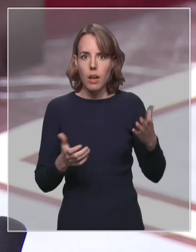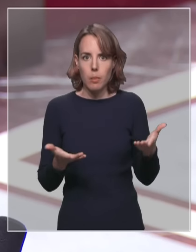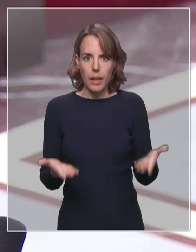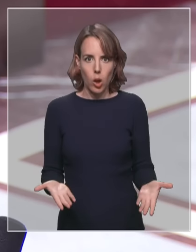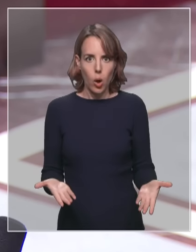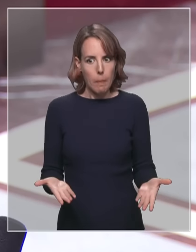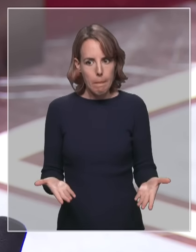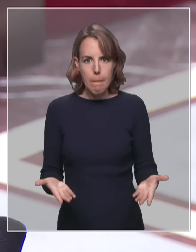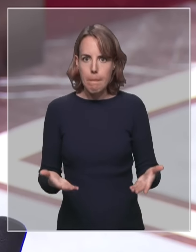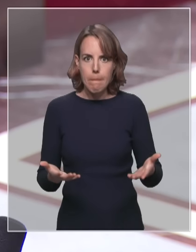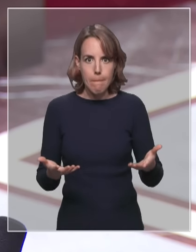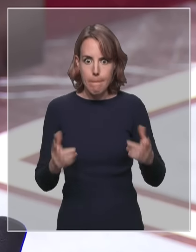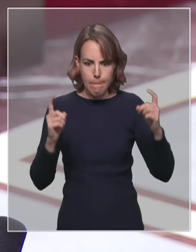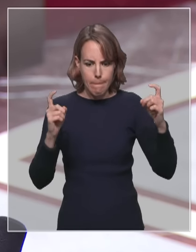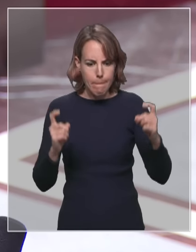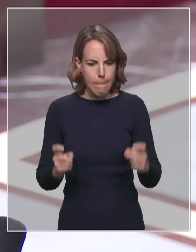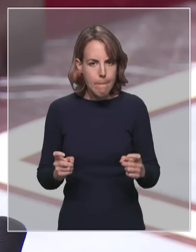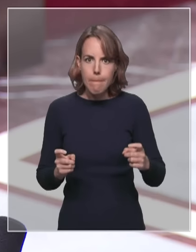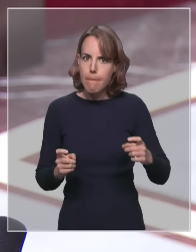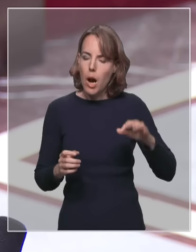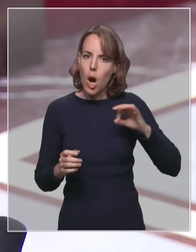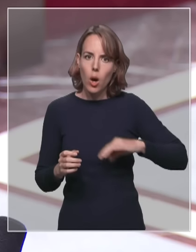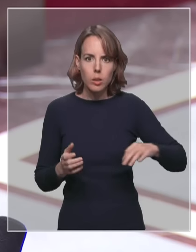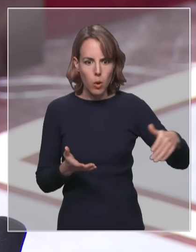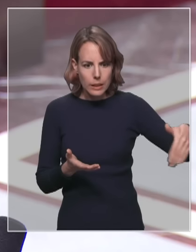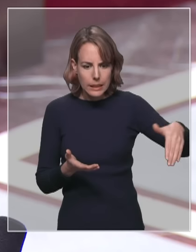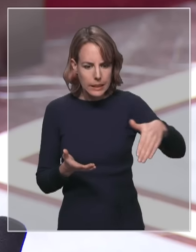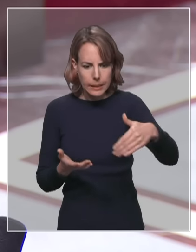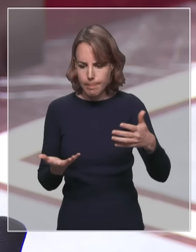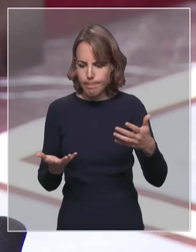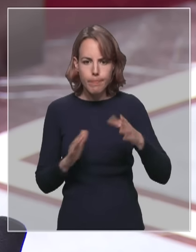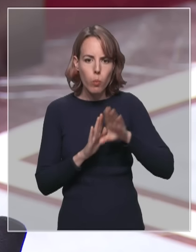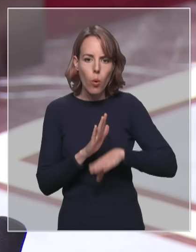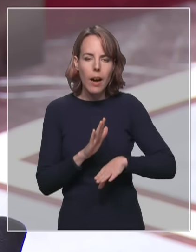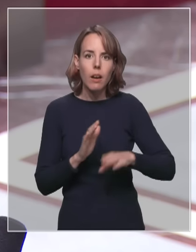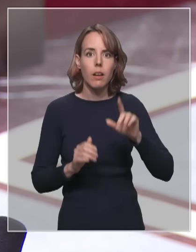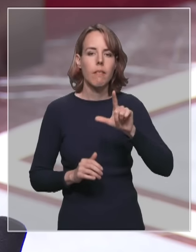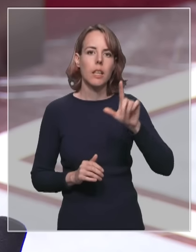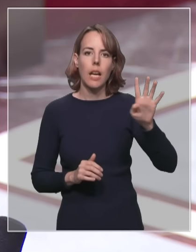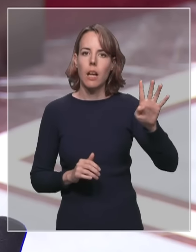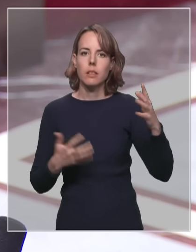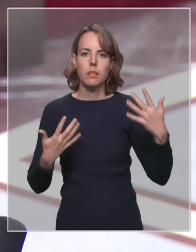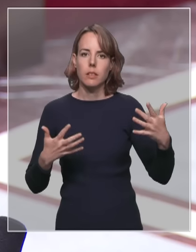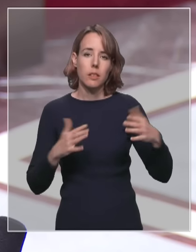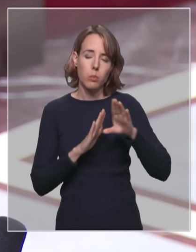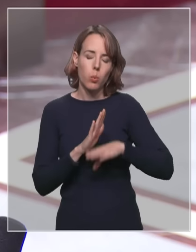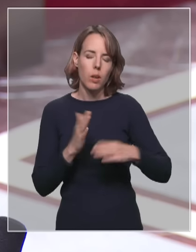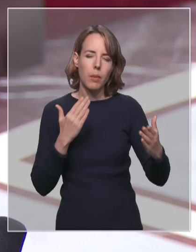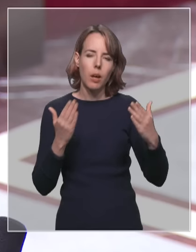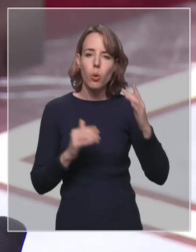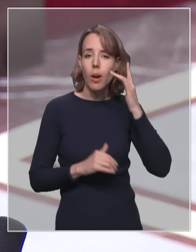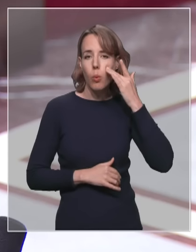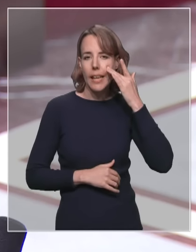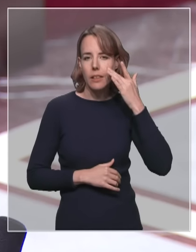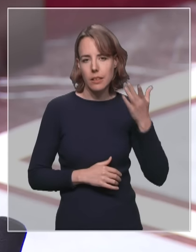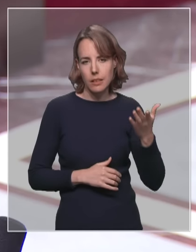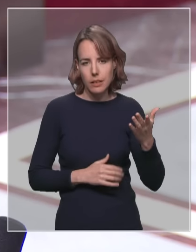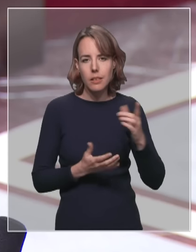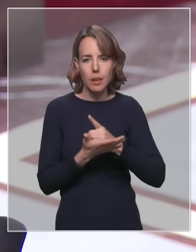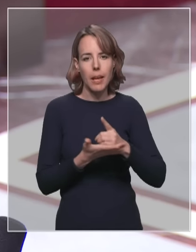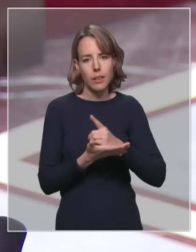une période de diminution des rendements. Les rendements de 2024 ont été inférieurs à la moyenne dans la